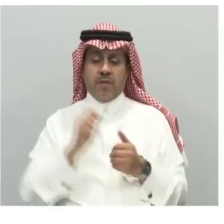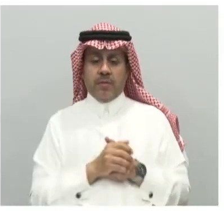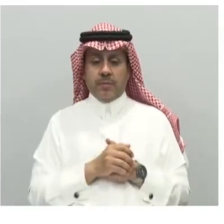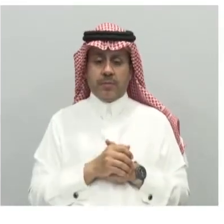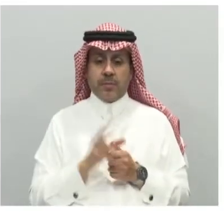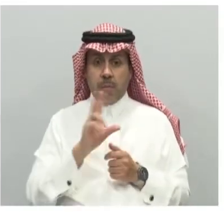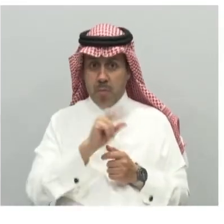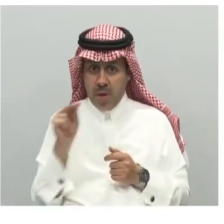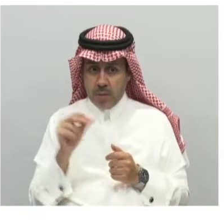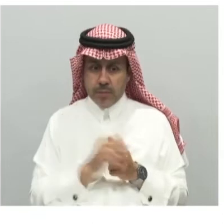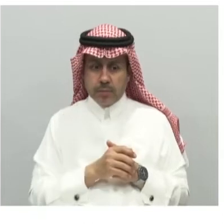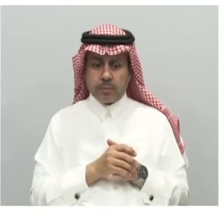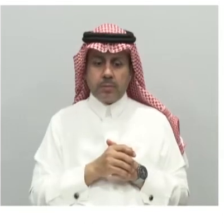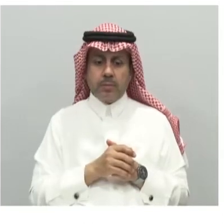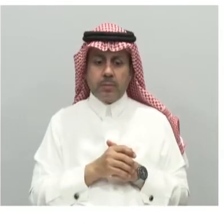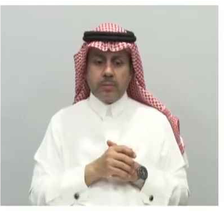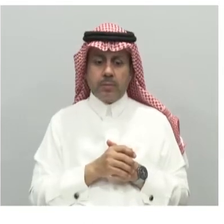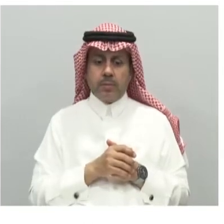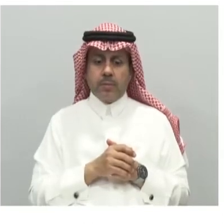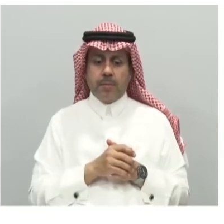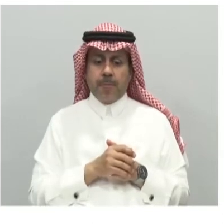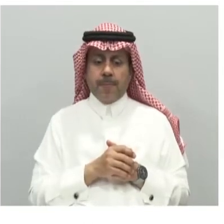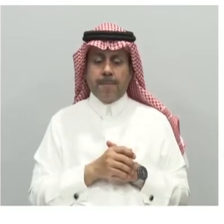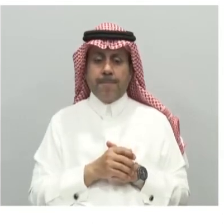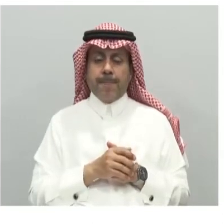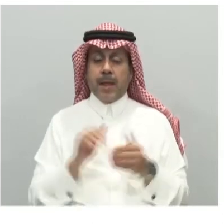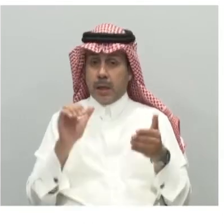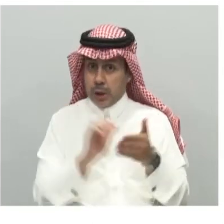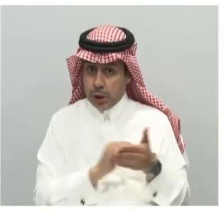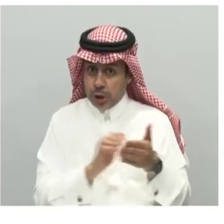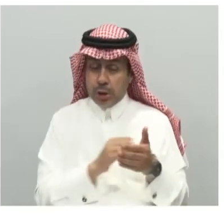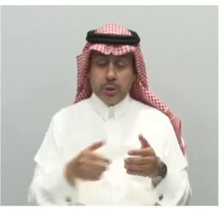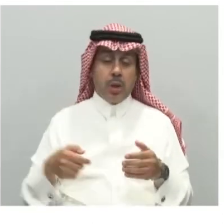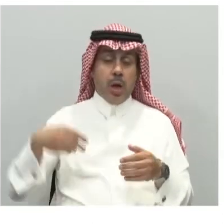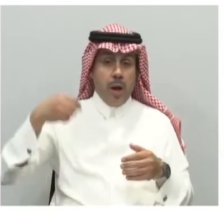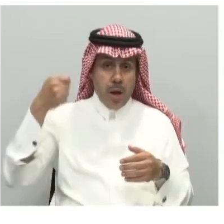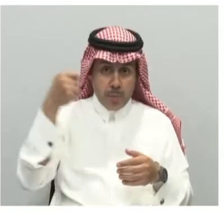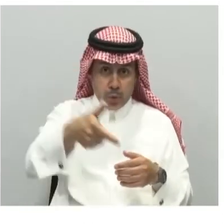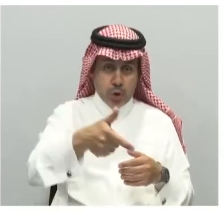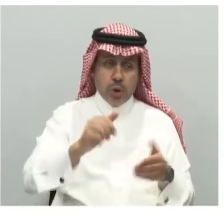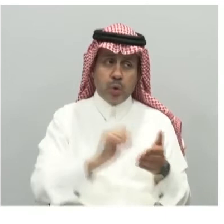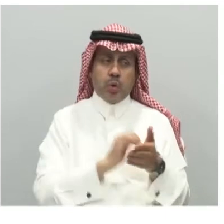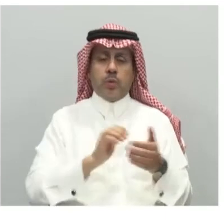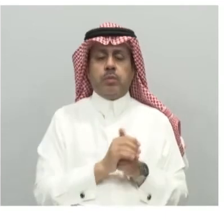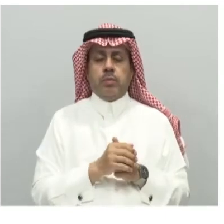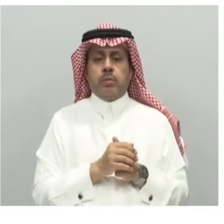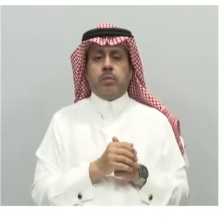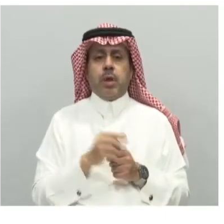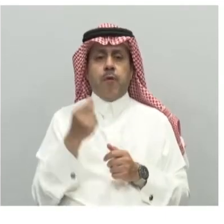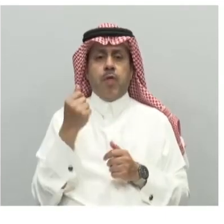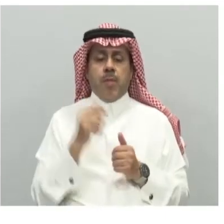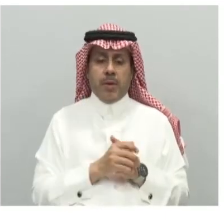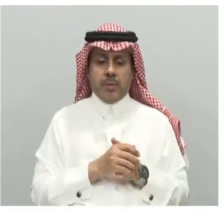مثالها حتى توضح المقال ان يشترط المشترين صفه معينه في المبيع او في